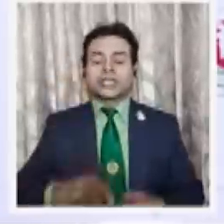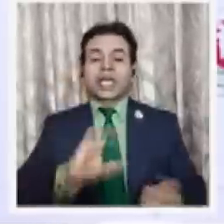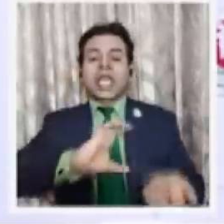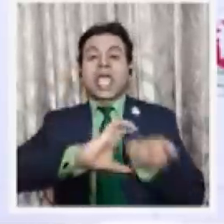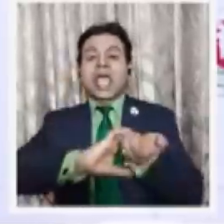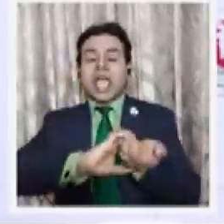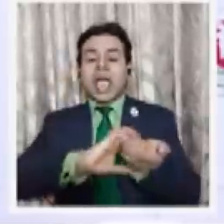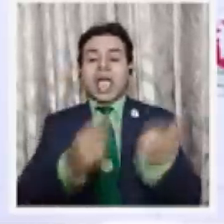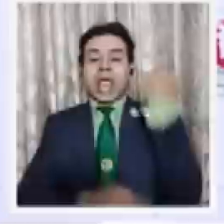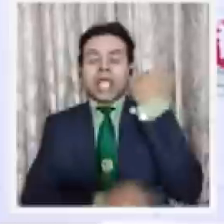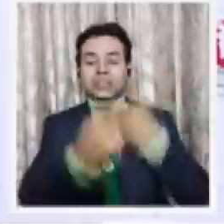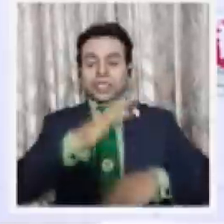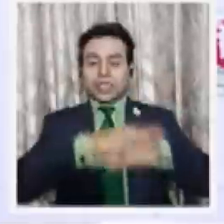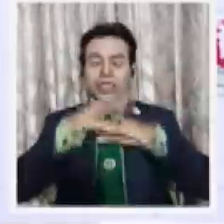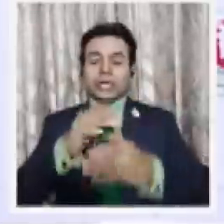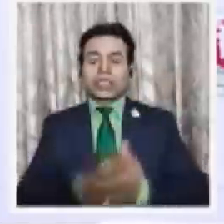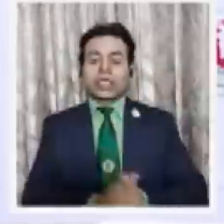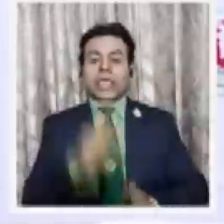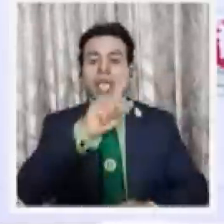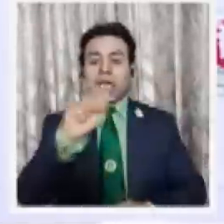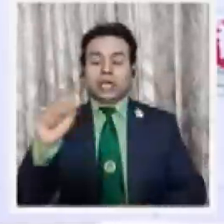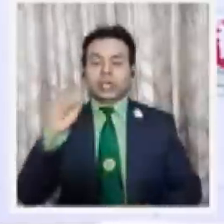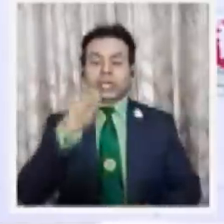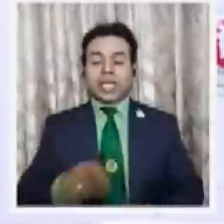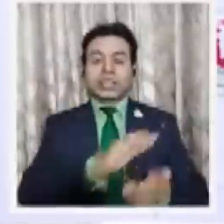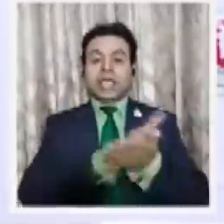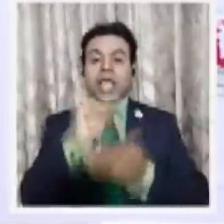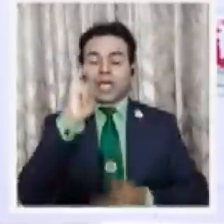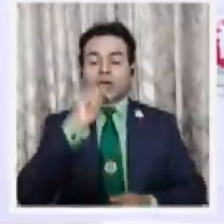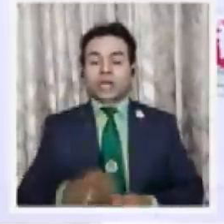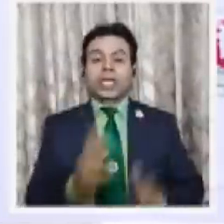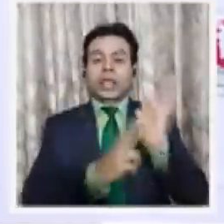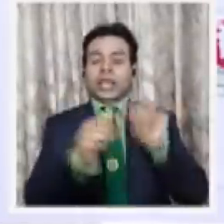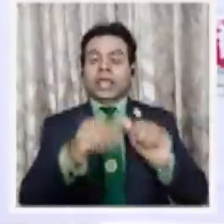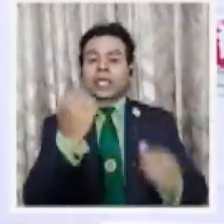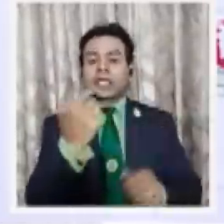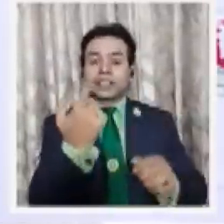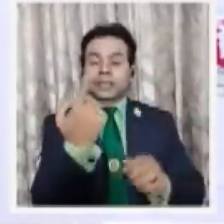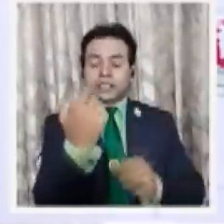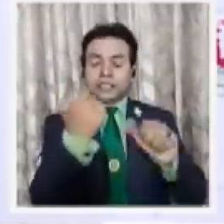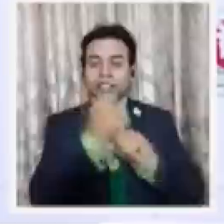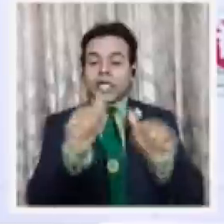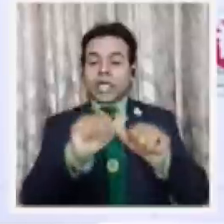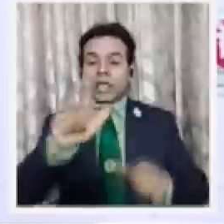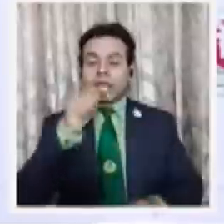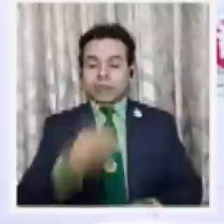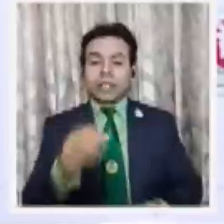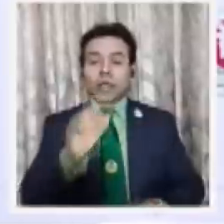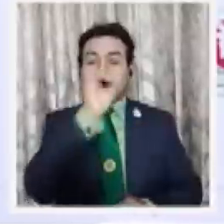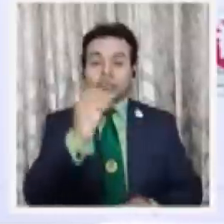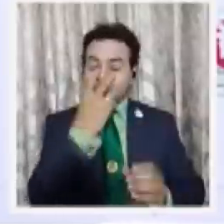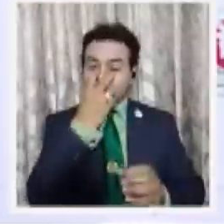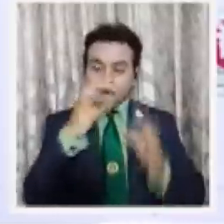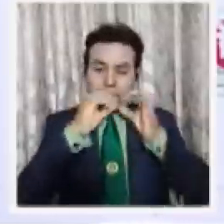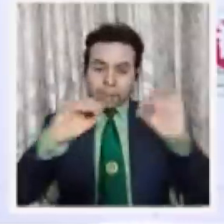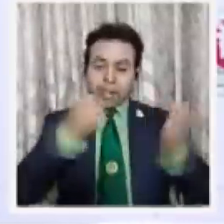এবং চট্টগ্রামের সরকারি, বেসরকারি এবং ব্যক্তি উদ্যোগে স্থাপিত অস্থায়ী ফিল্ড হাসপাতাল আইসোলেশন সেন্টারসমূহে